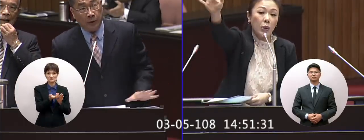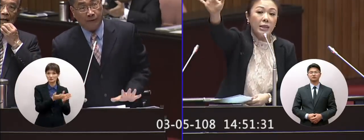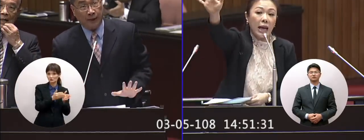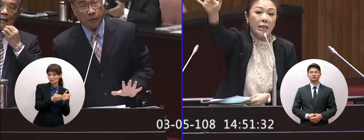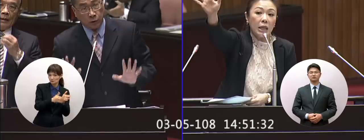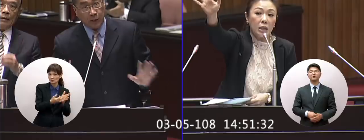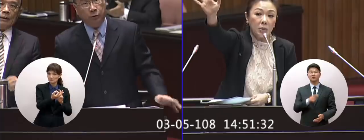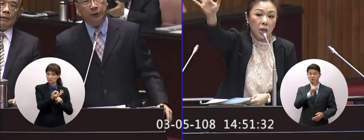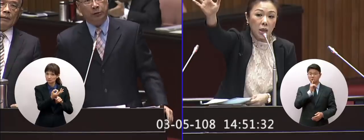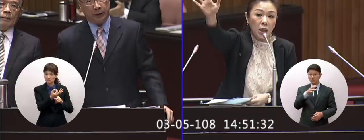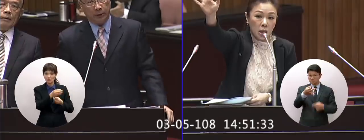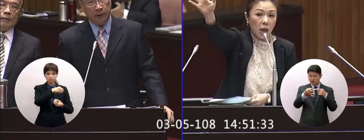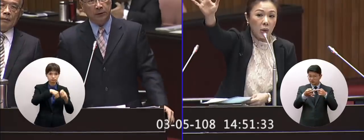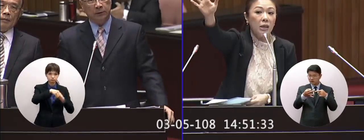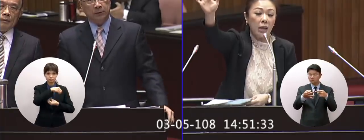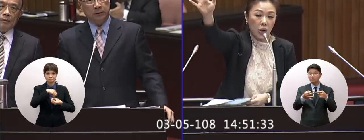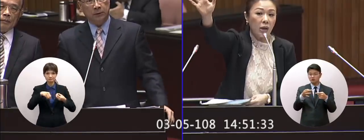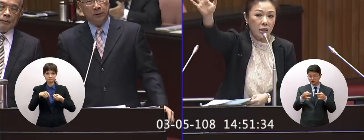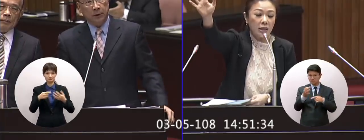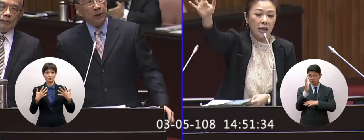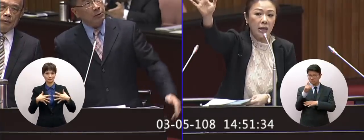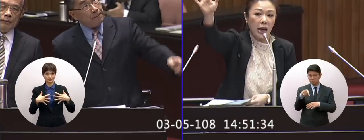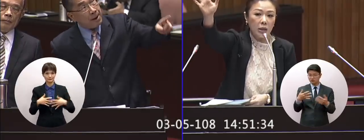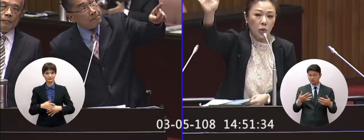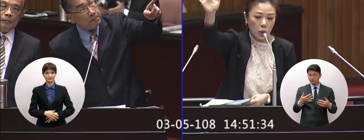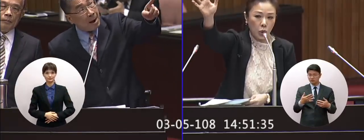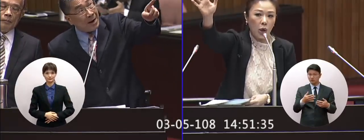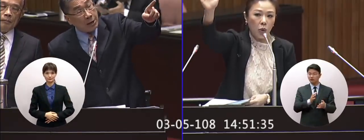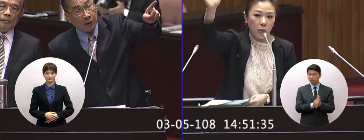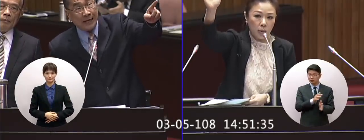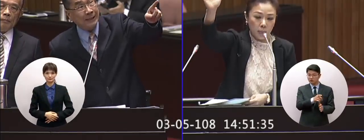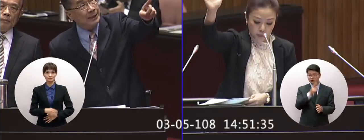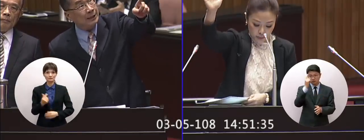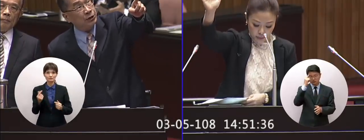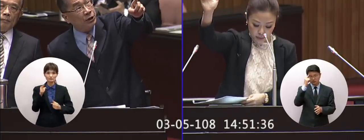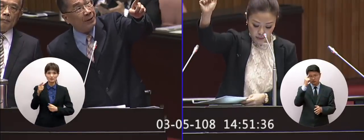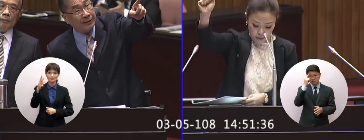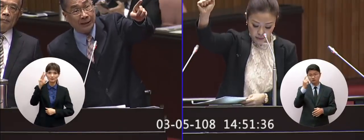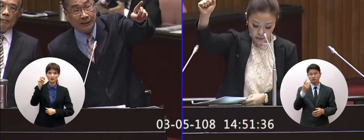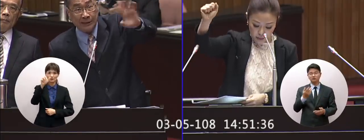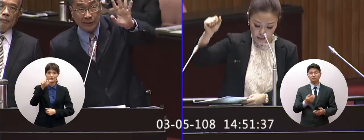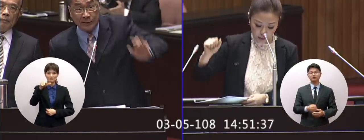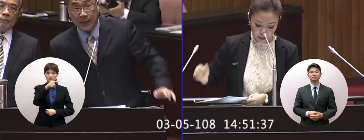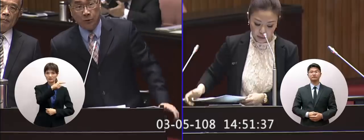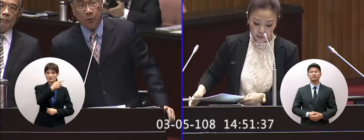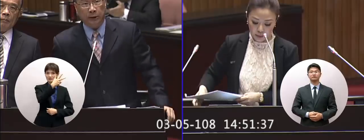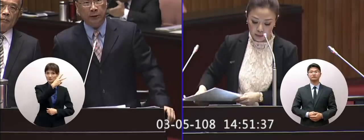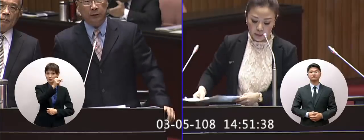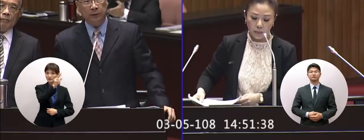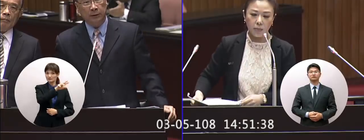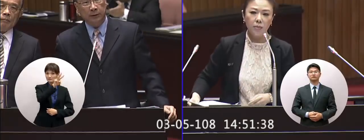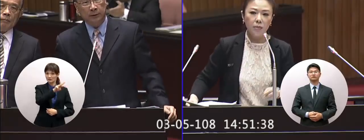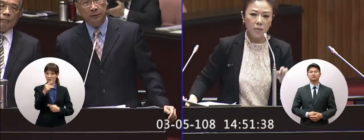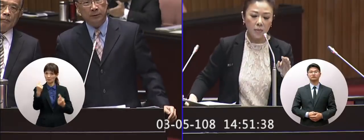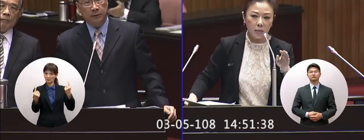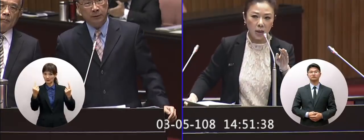个 状况。你考虑到财政是不是？ 对， 你考虑到的是财政，还是你觉得86,000 的财政跟73,000的财政是差很多